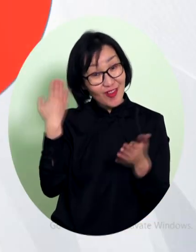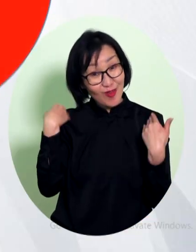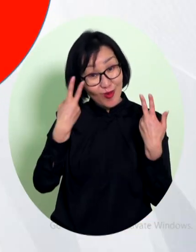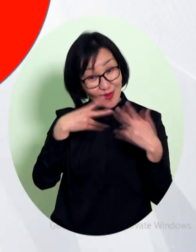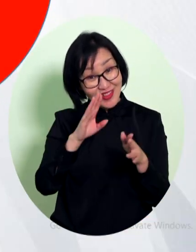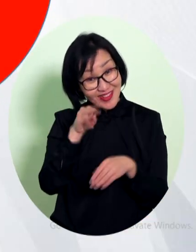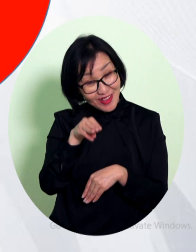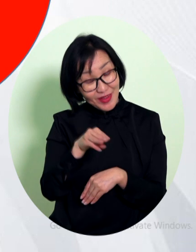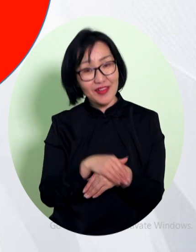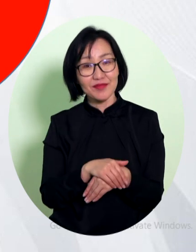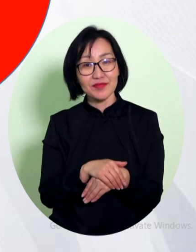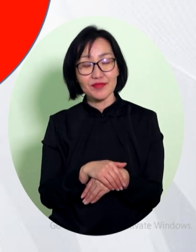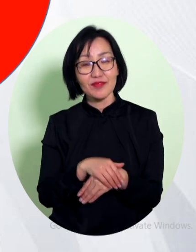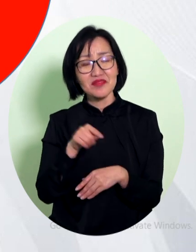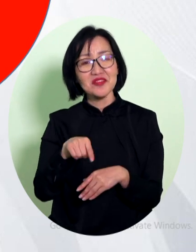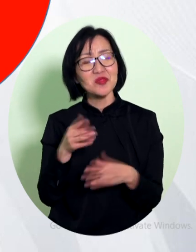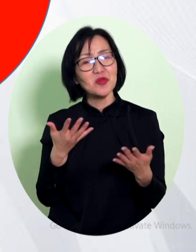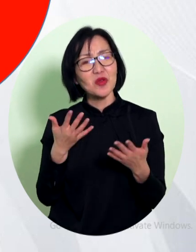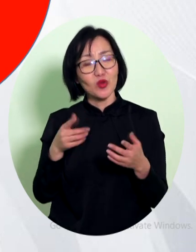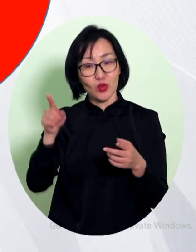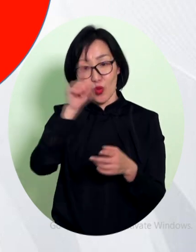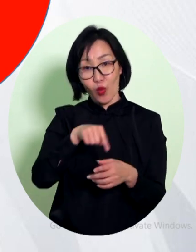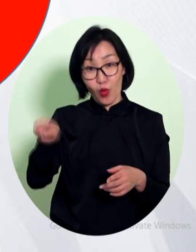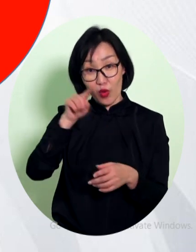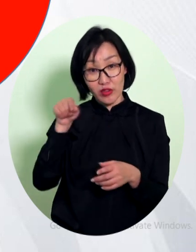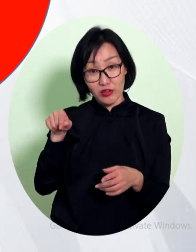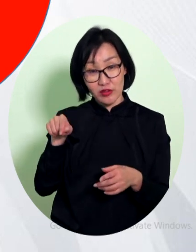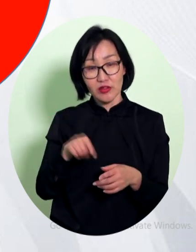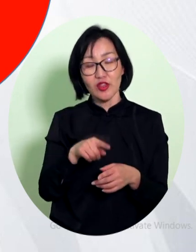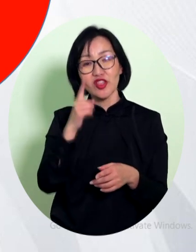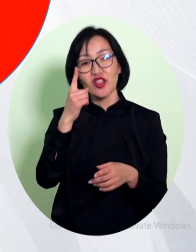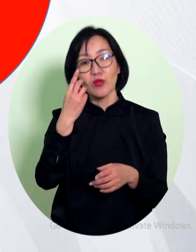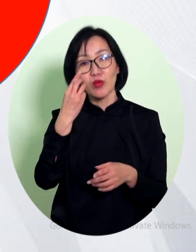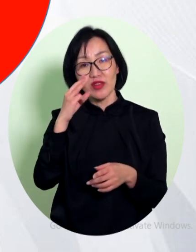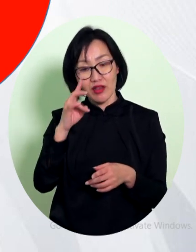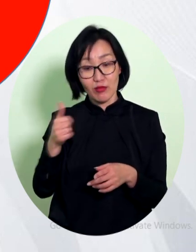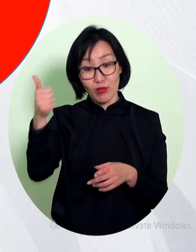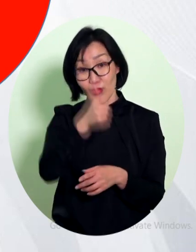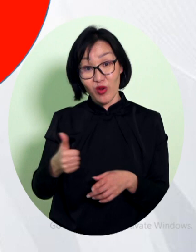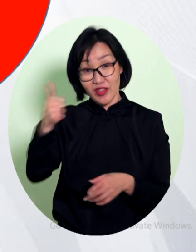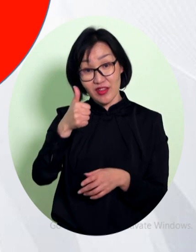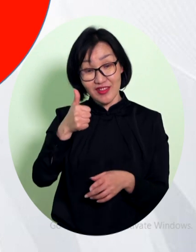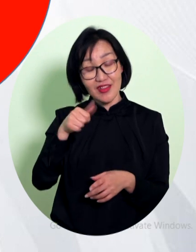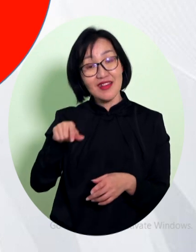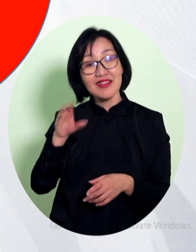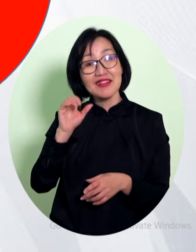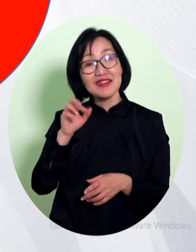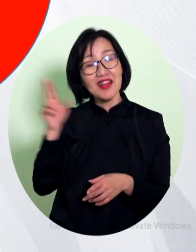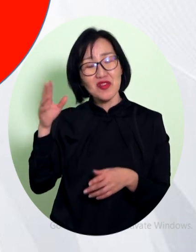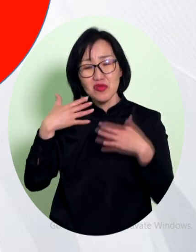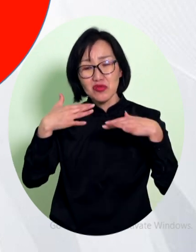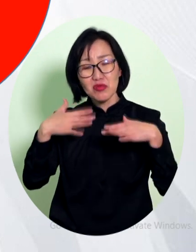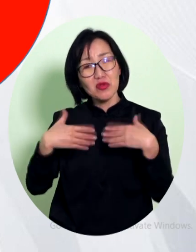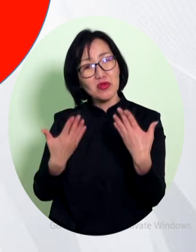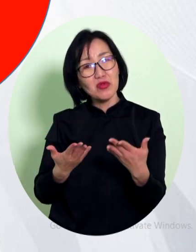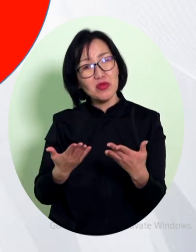Тэгвэл энэ юу лээ? Дугуй. Энэ мөн айл уу? 1 бүтэн буюу бүхэл хэсэг. Тэгвэл саяны